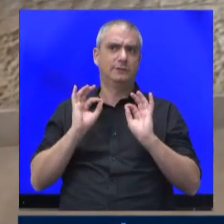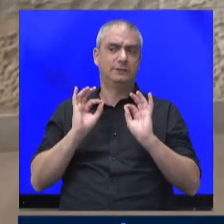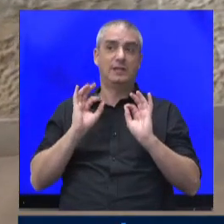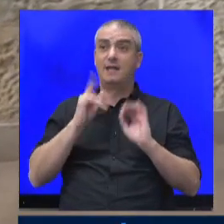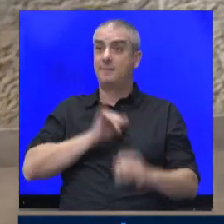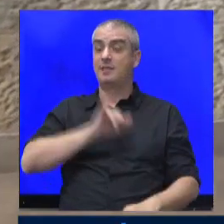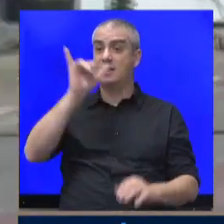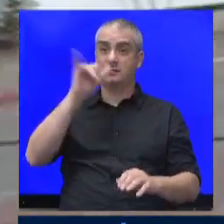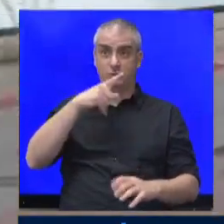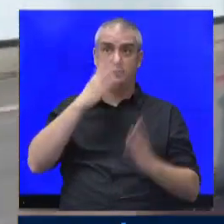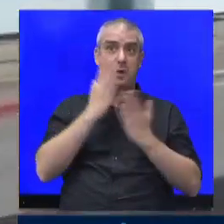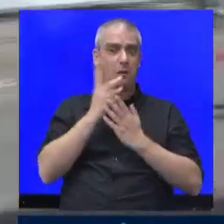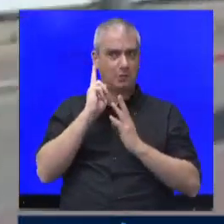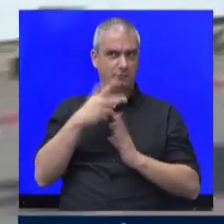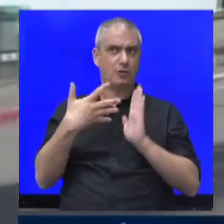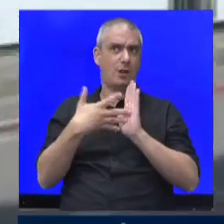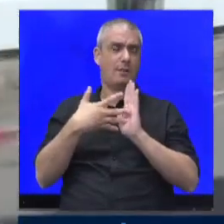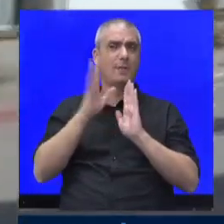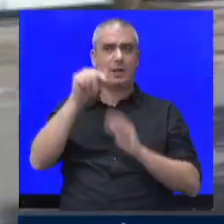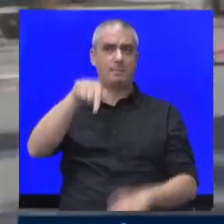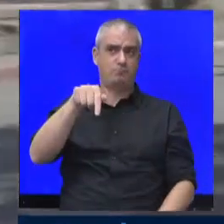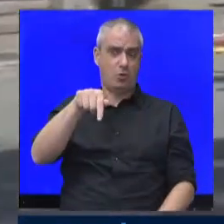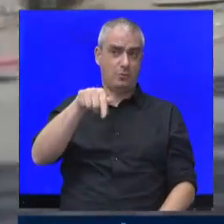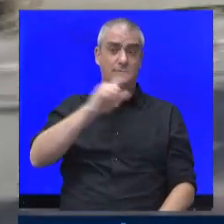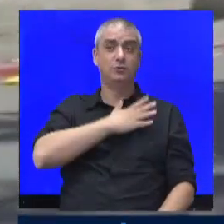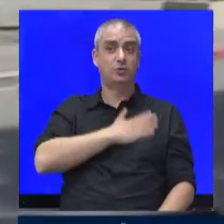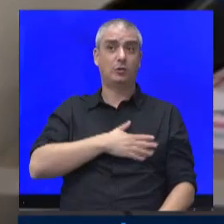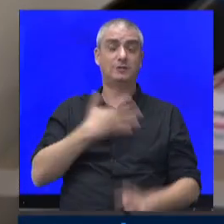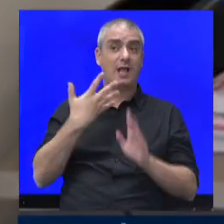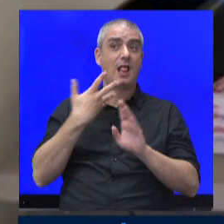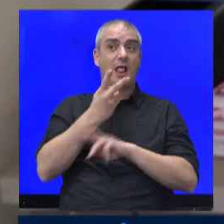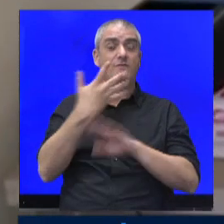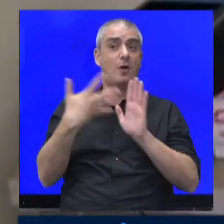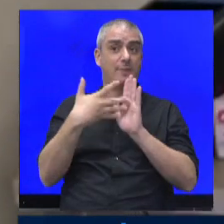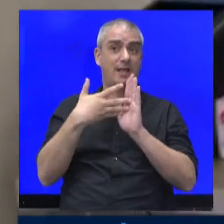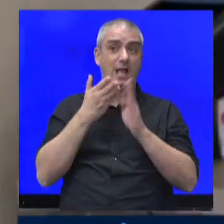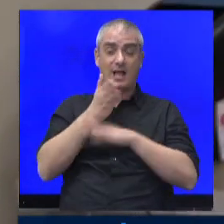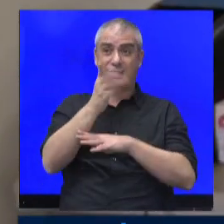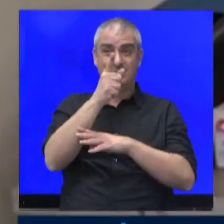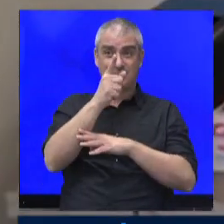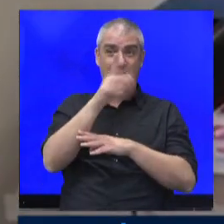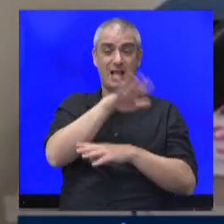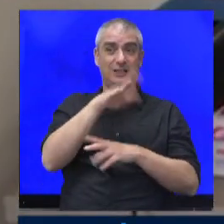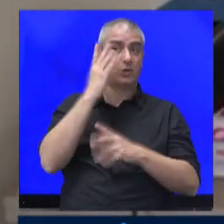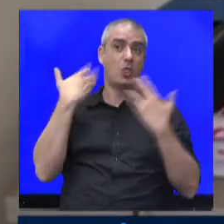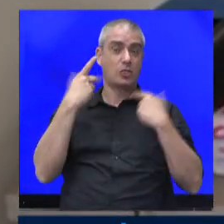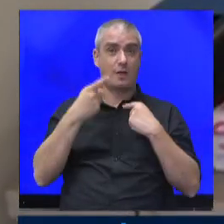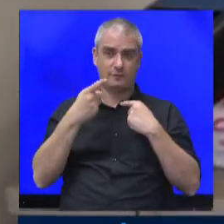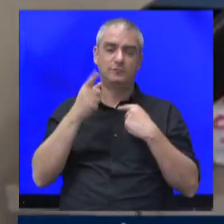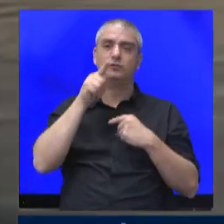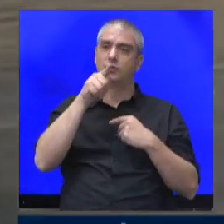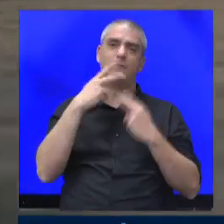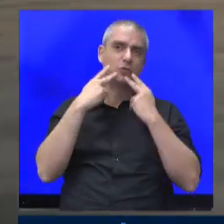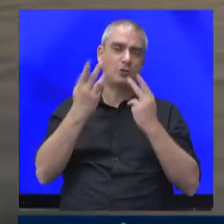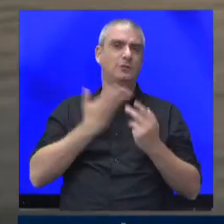יכולים להיבדק גם כאן. מי שירצה לעבור בדיקה בעמדות בכניסה לאזורי הנופש, שם התוצאה תתקבל תוך רבע שעה.